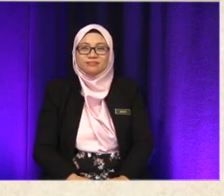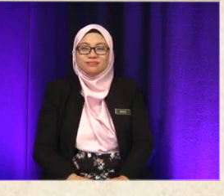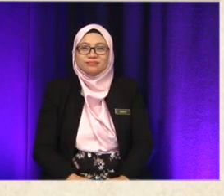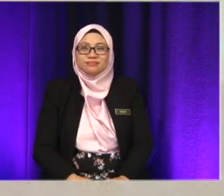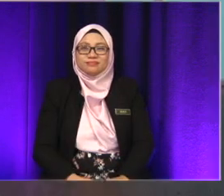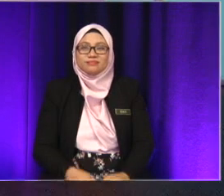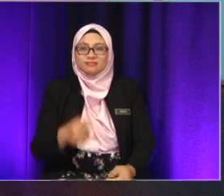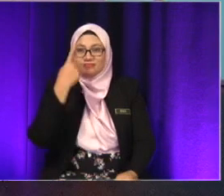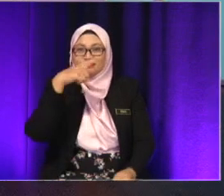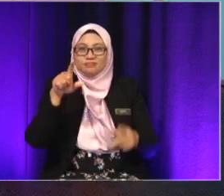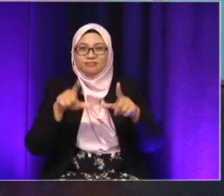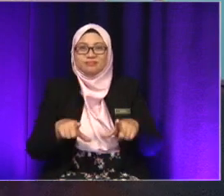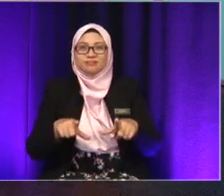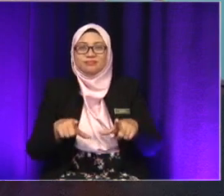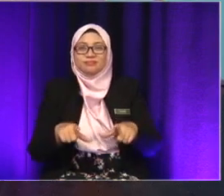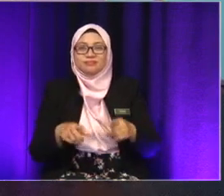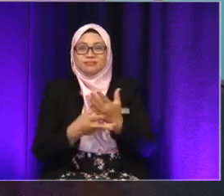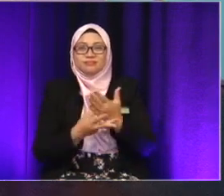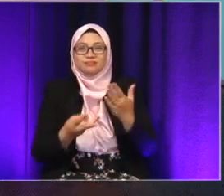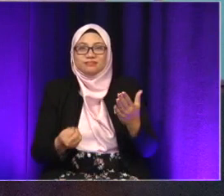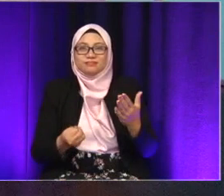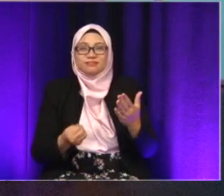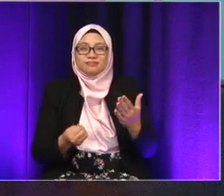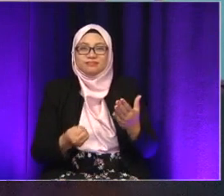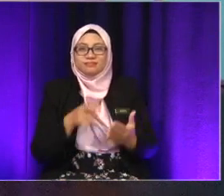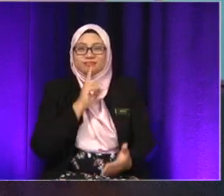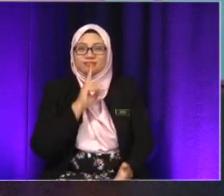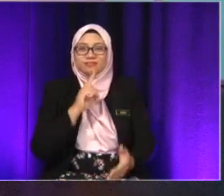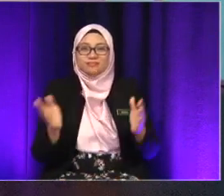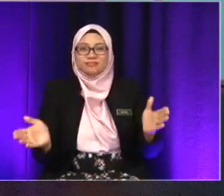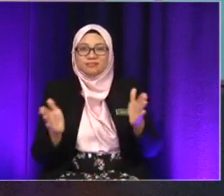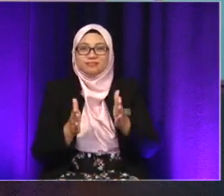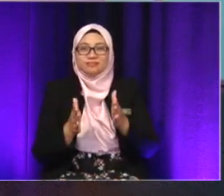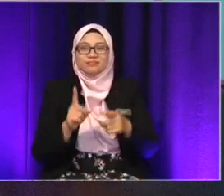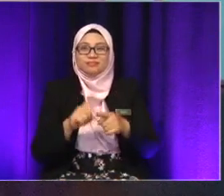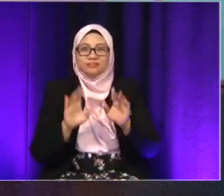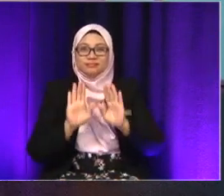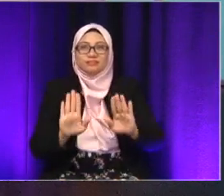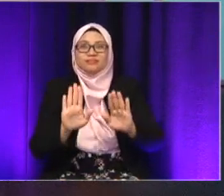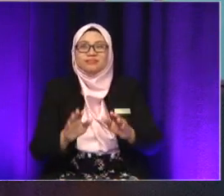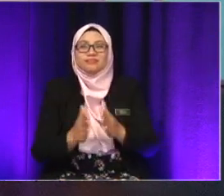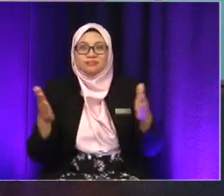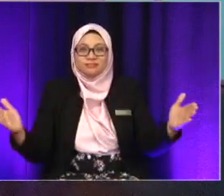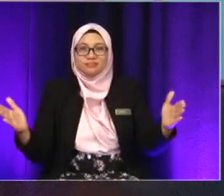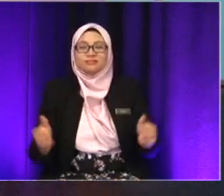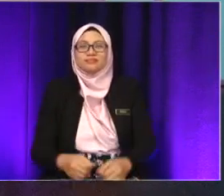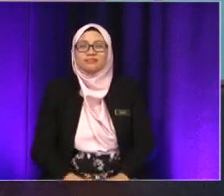minyak hidrolik tu kecil je. Tapi dia punya hole tu, penolak tu besar. Itu makna sistem apa kata Pascal tu kan